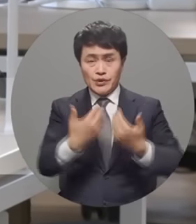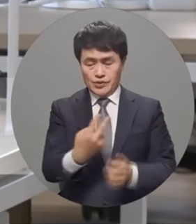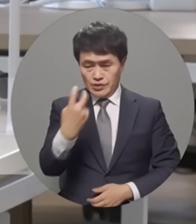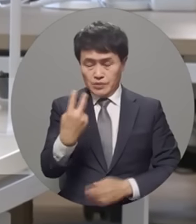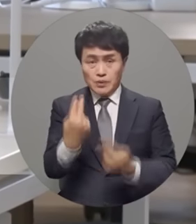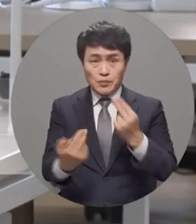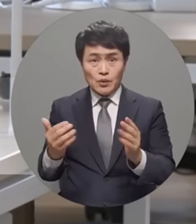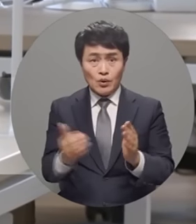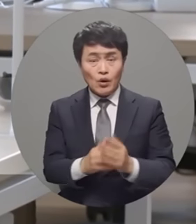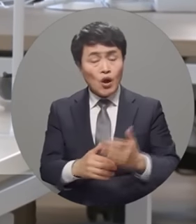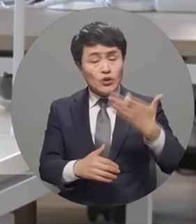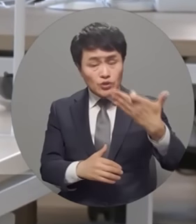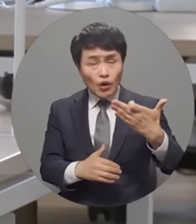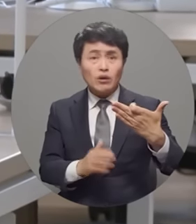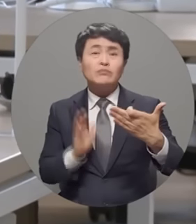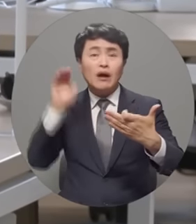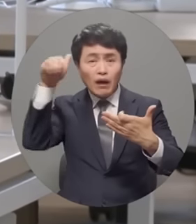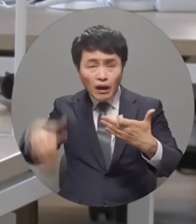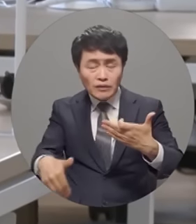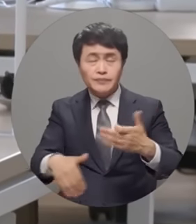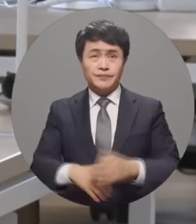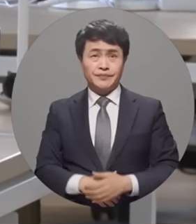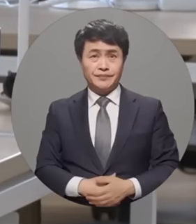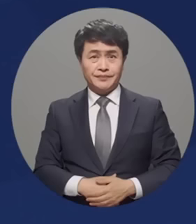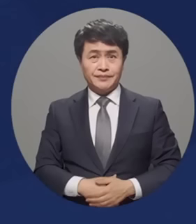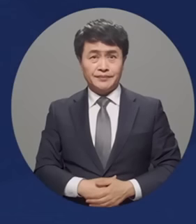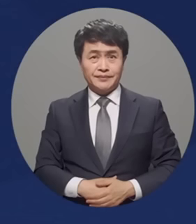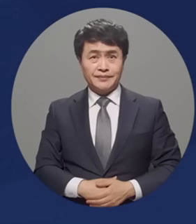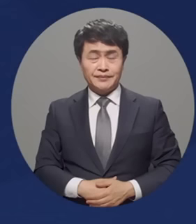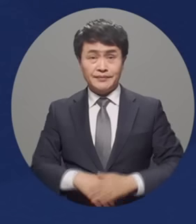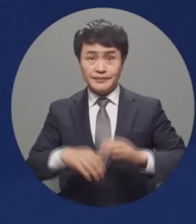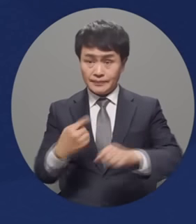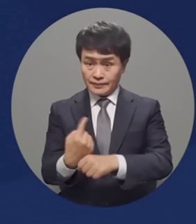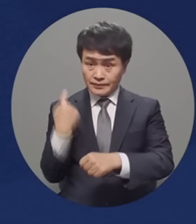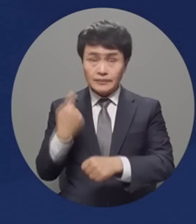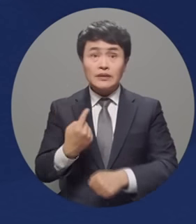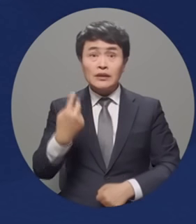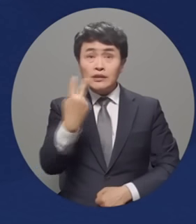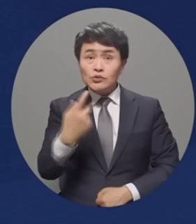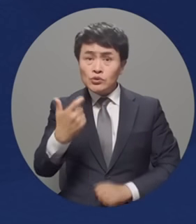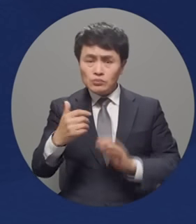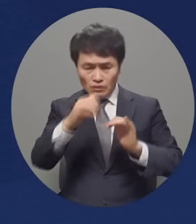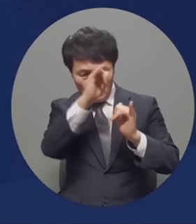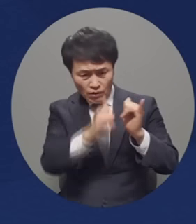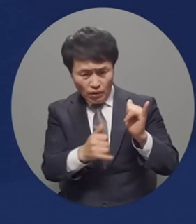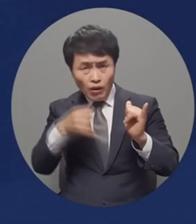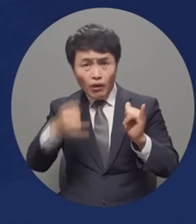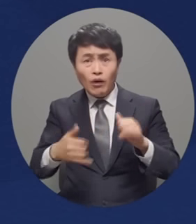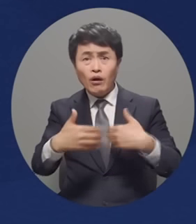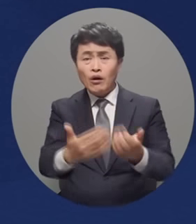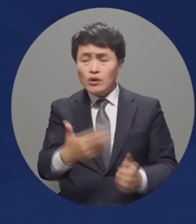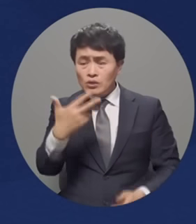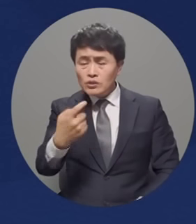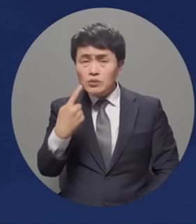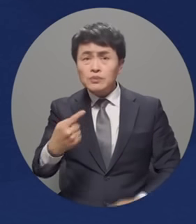2022년보다는 19단계 하락한 수치입니다. 지난 2016년 역대 최저인 70위를 기록한 뒤